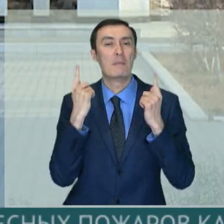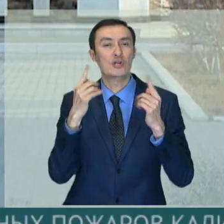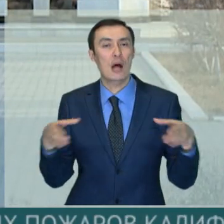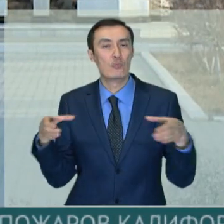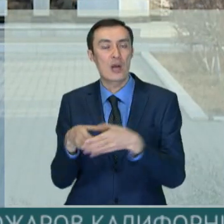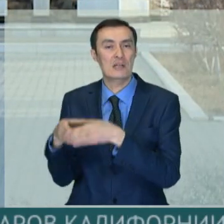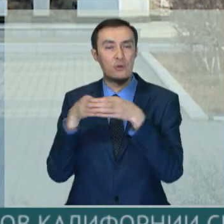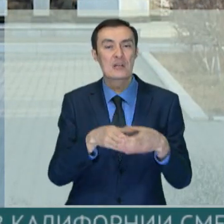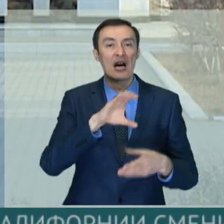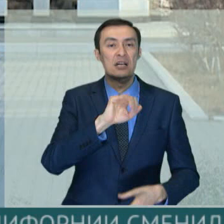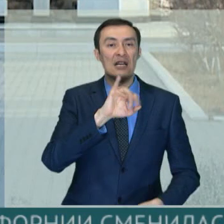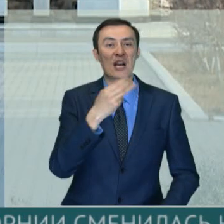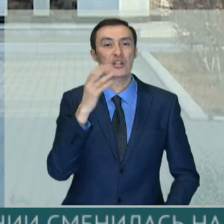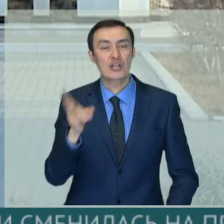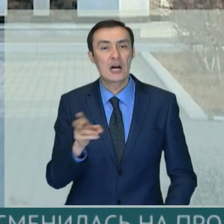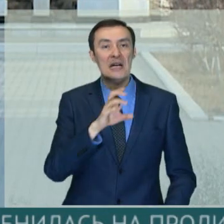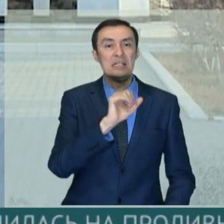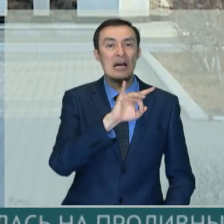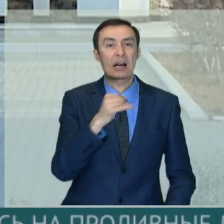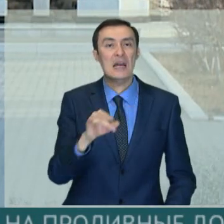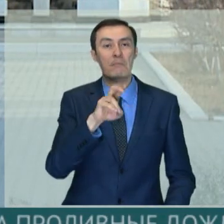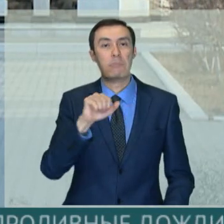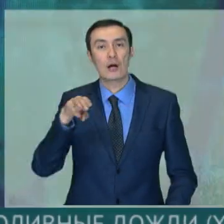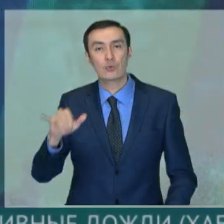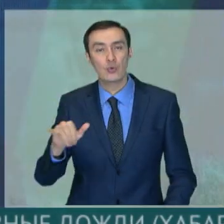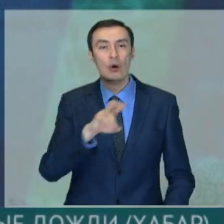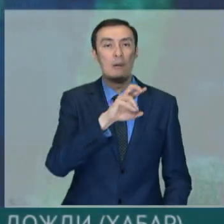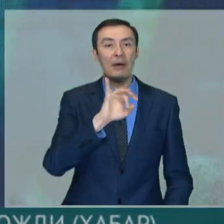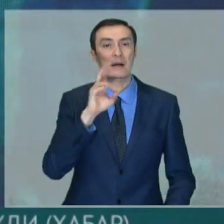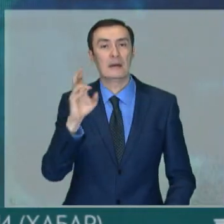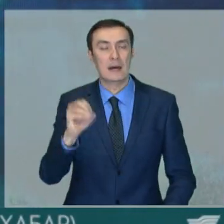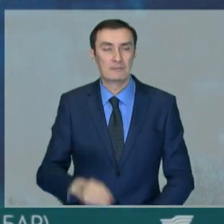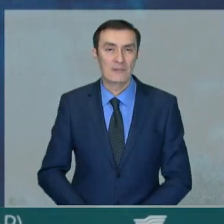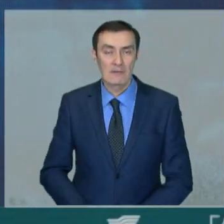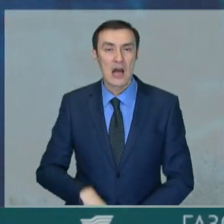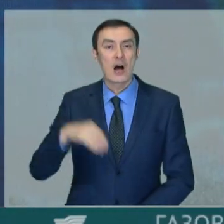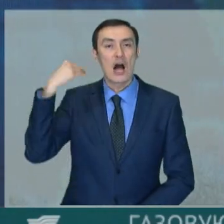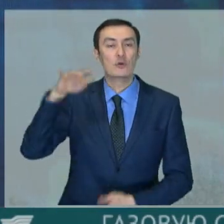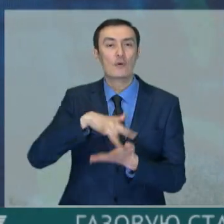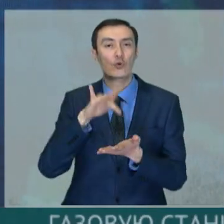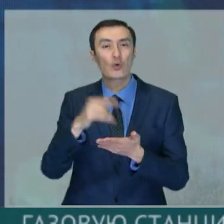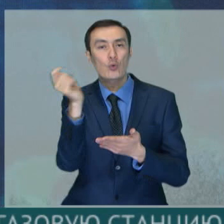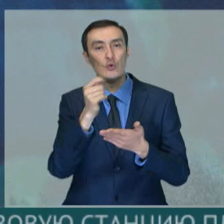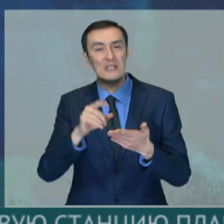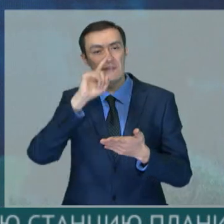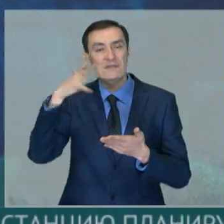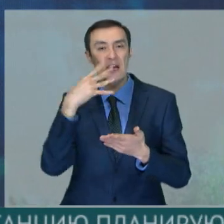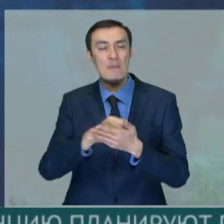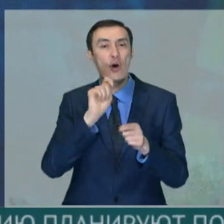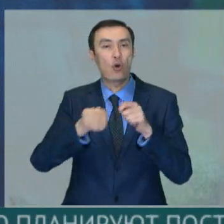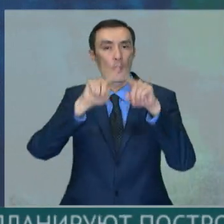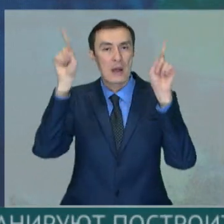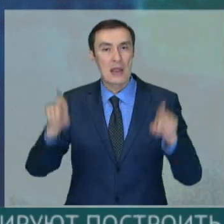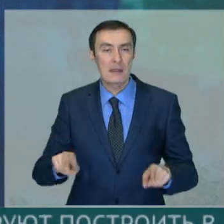экспедицию «Сарай-Шек», «Сарай-Бату» и «Сарай-Берке». В Актобе художник, известный своими гобеленами,